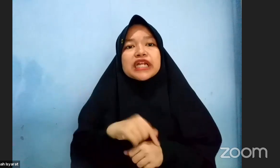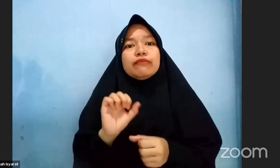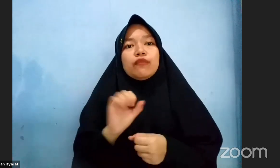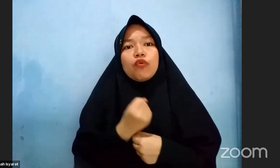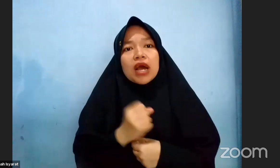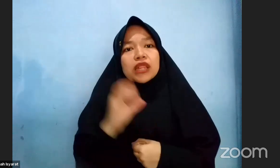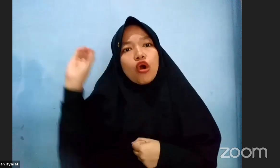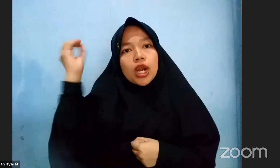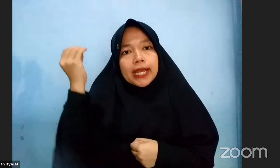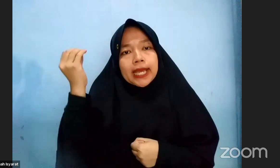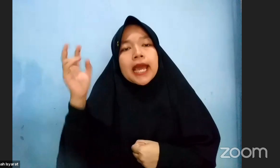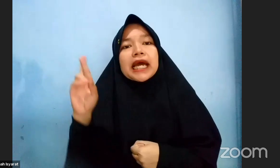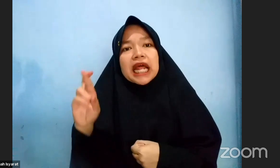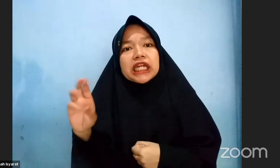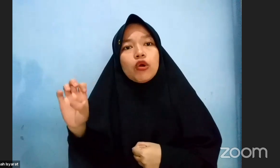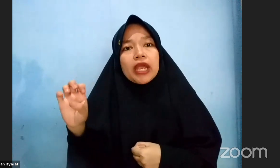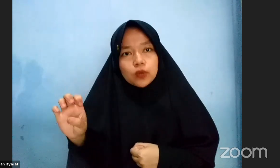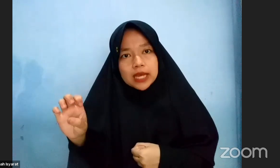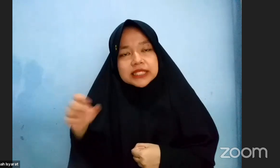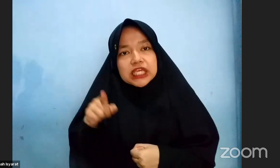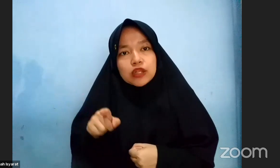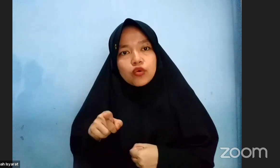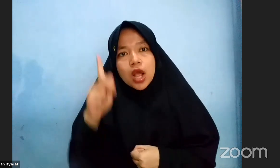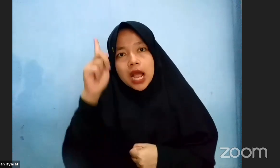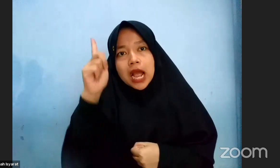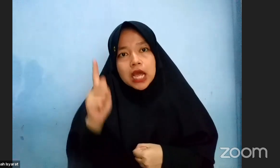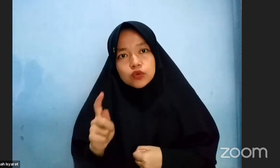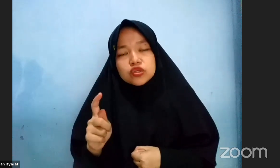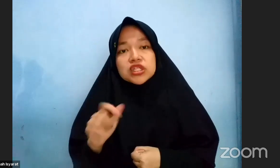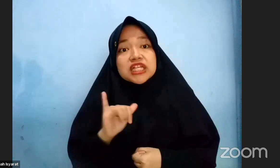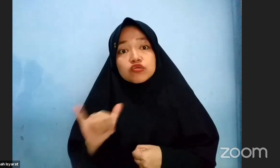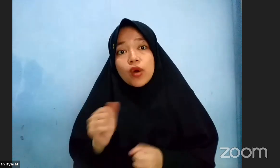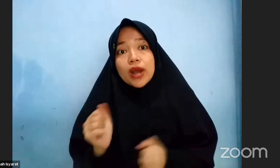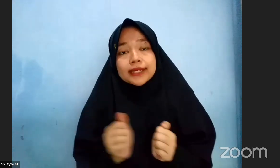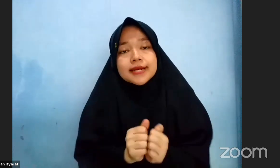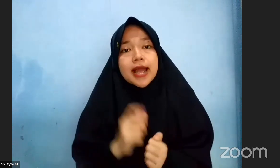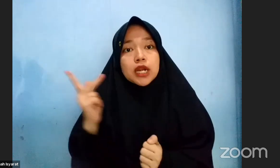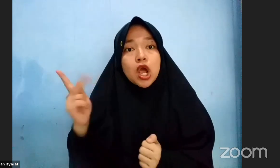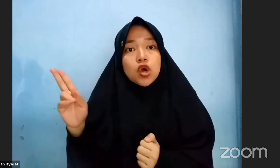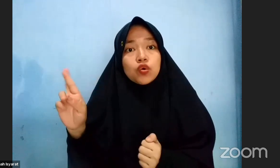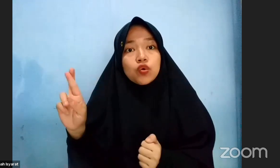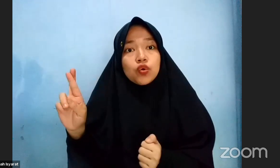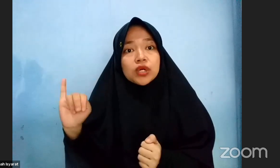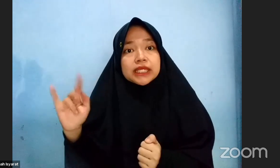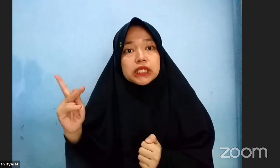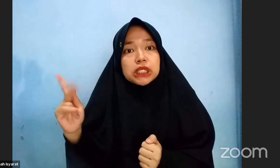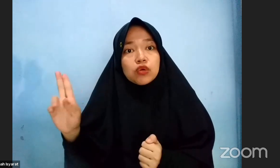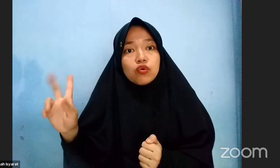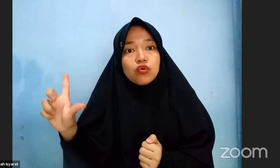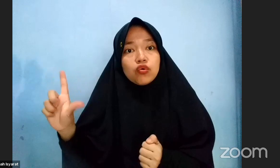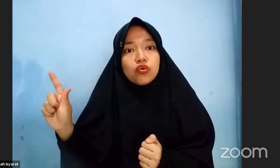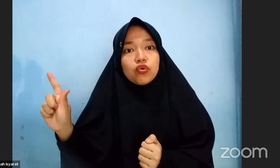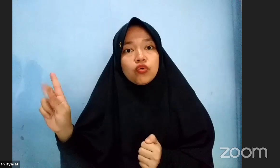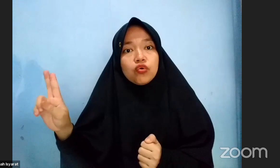ya Oh ya like Terima kasih Bu Erma nah kemudian ini ada dari